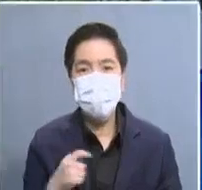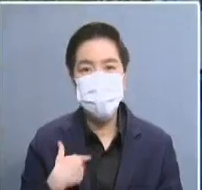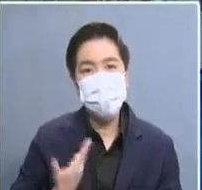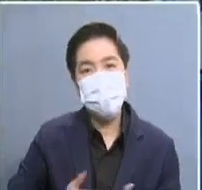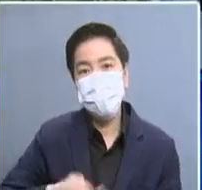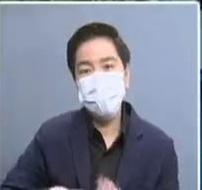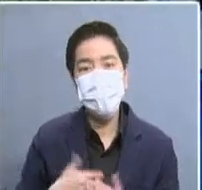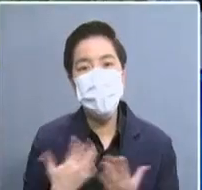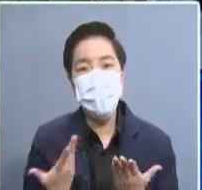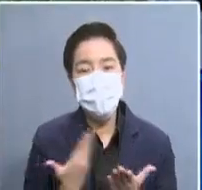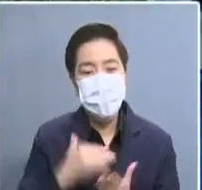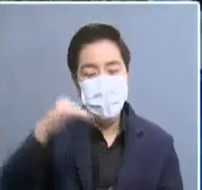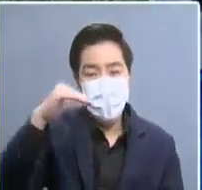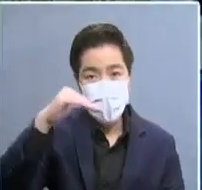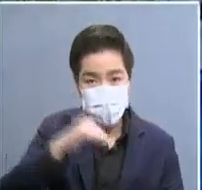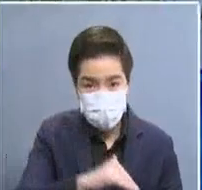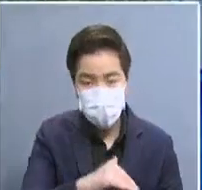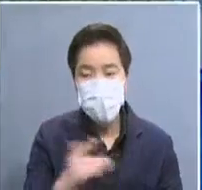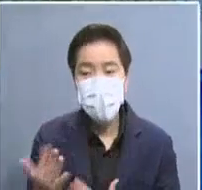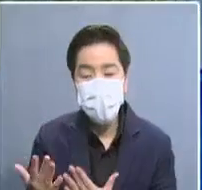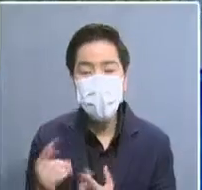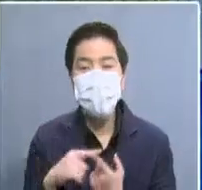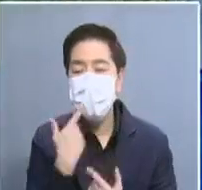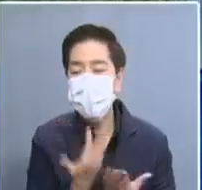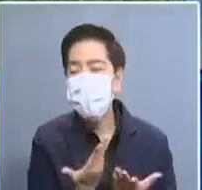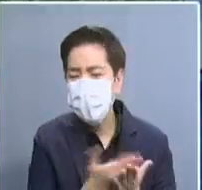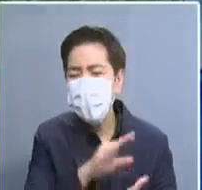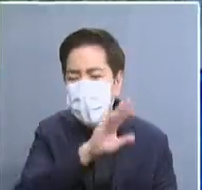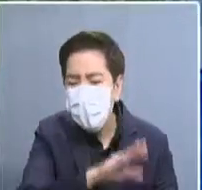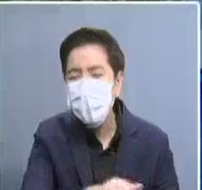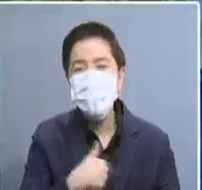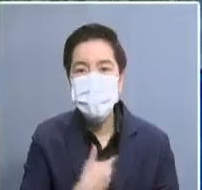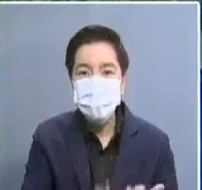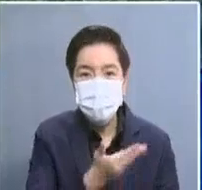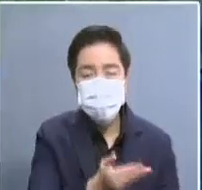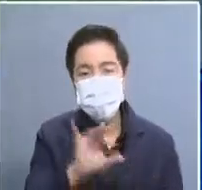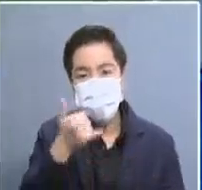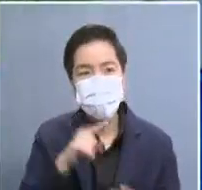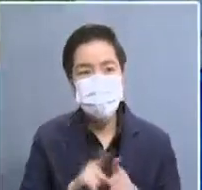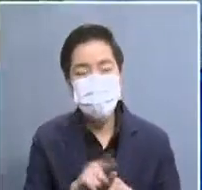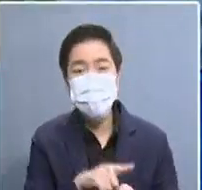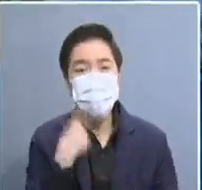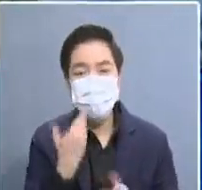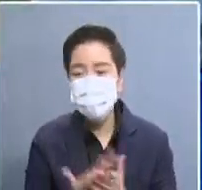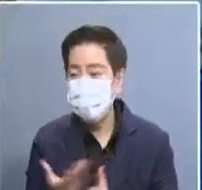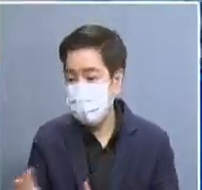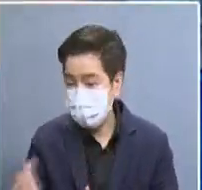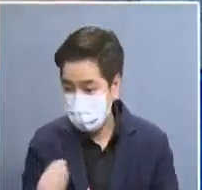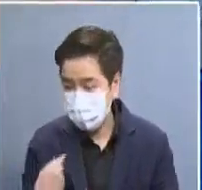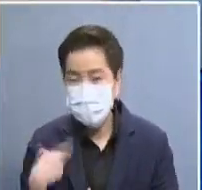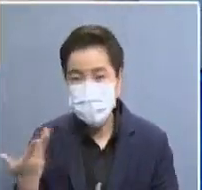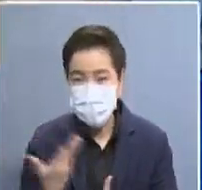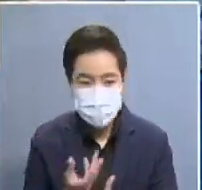ก็เลยรอให้ราคาทองคำปรับตัวลงกรณ์เขาเอาแบบนี้นะฮะแล้วก็มีบางกรณีที่เขาเนี่ยเอาเงินของผู้เสียหายราย